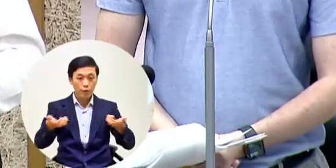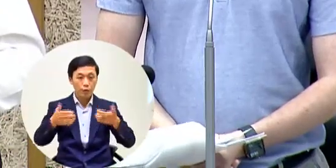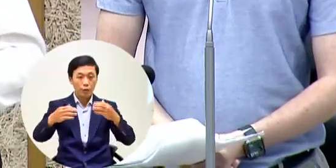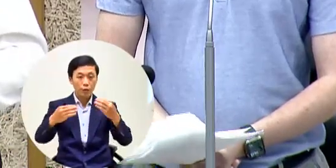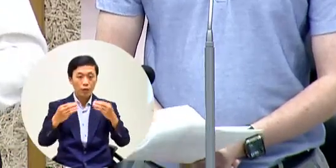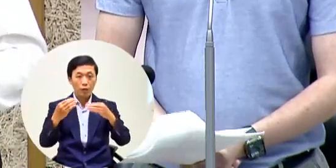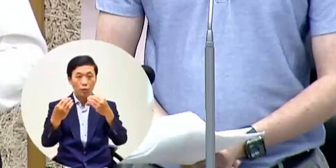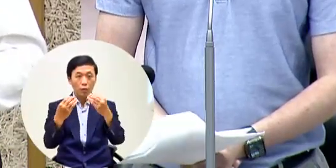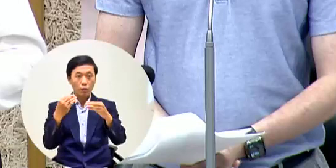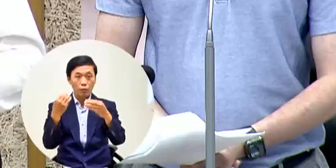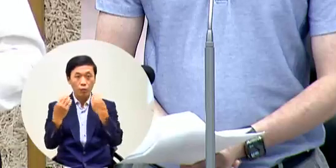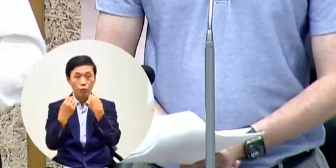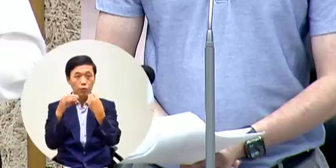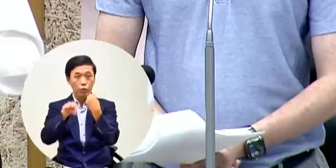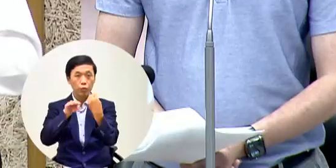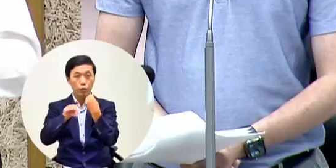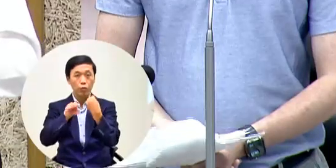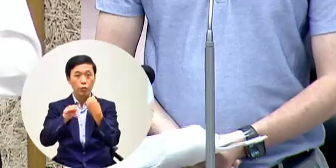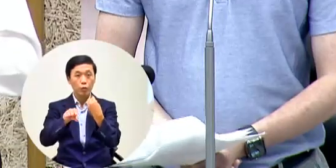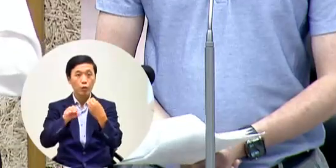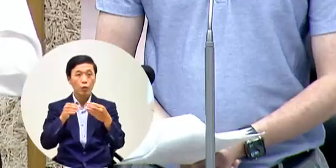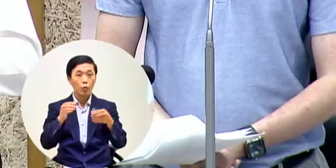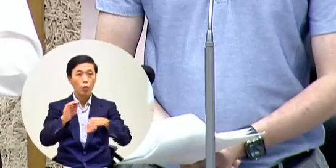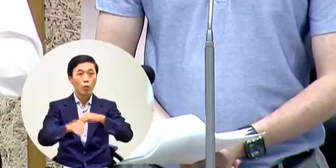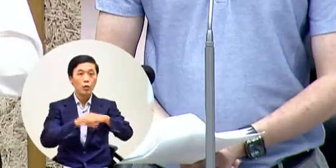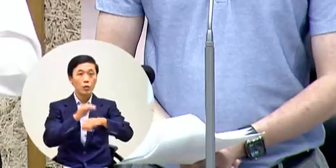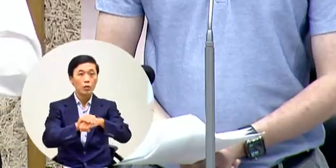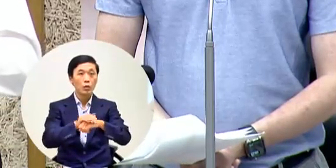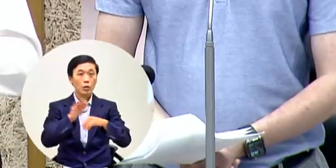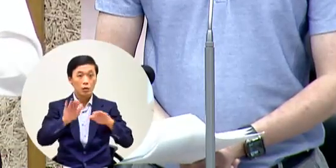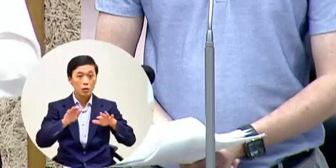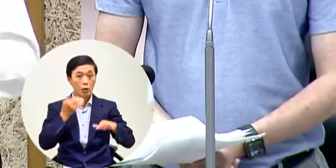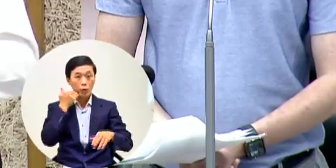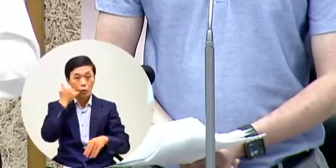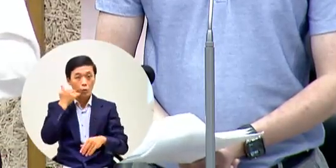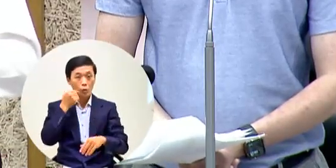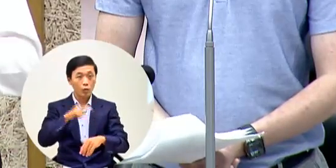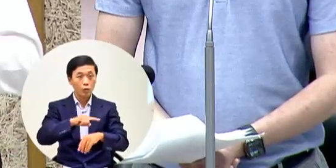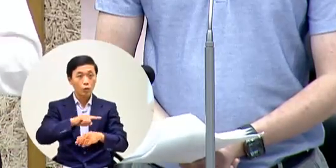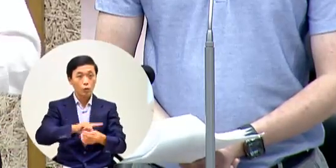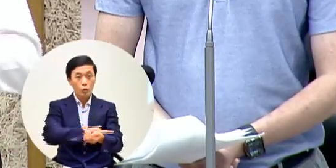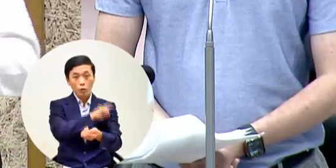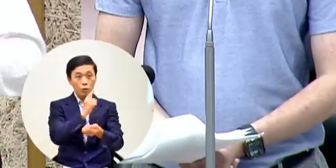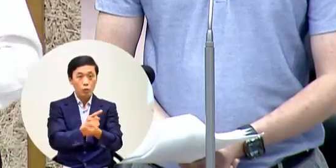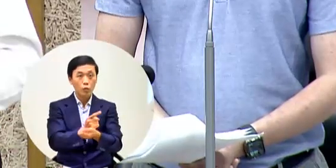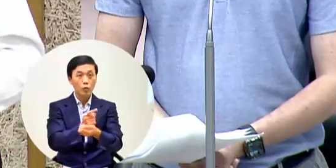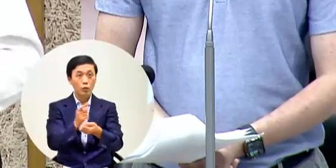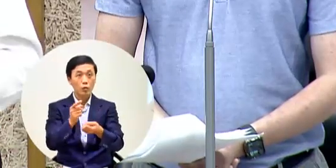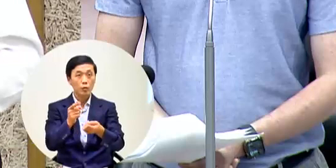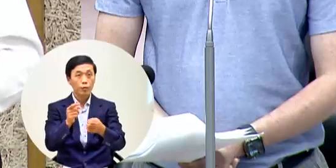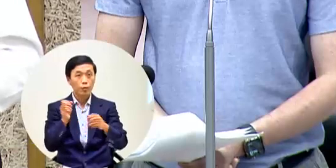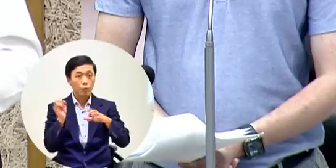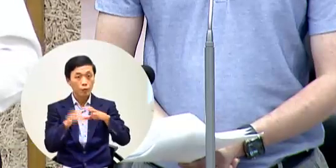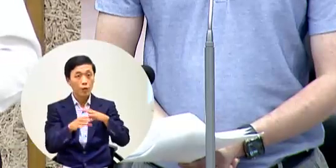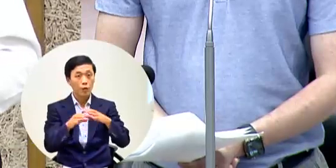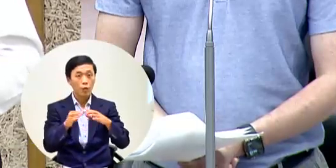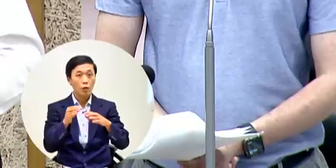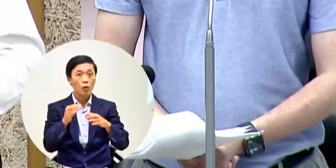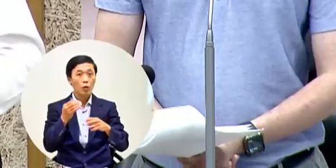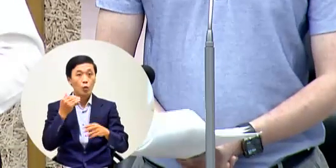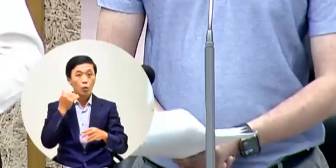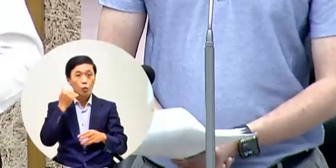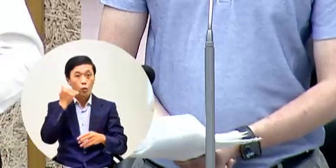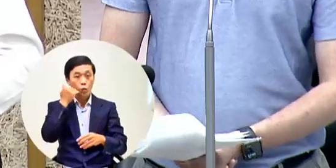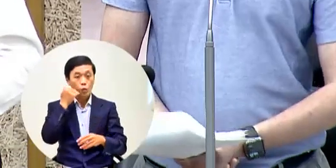当时也在完成。 诶，即马诶，我好奇那几个搁扛起， 核聚电可以运作，那当然就可以开